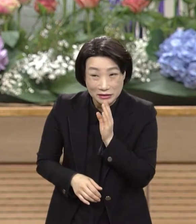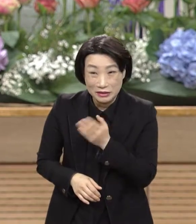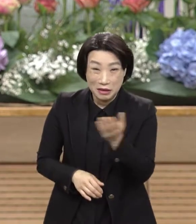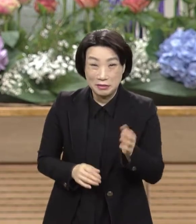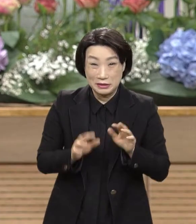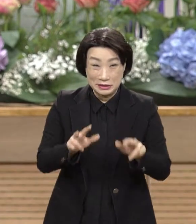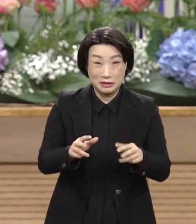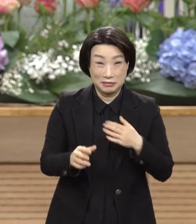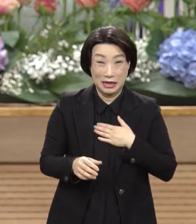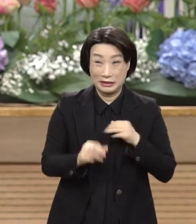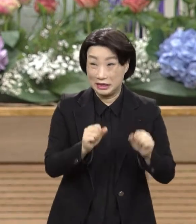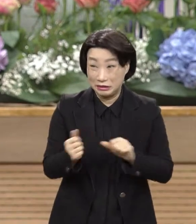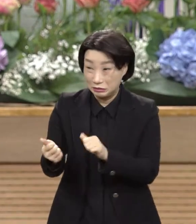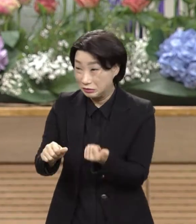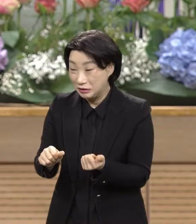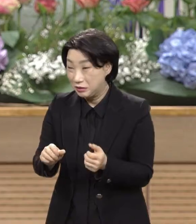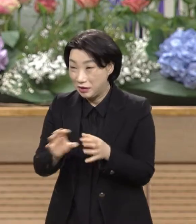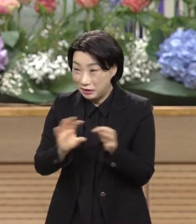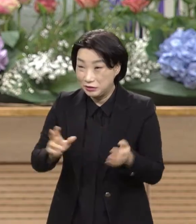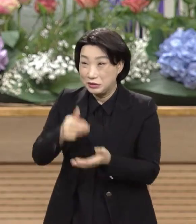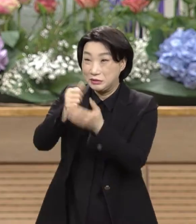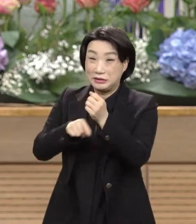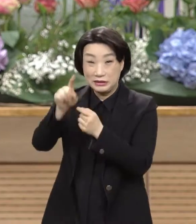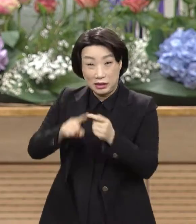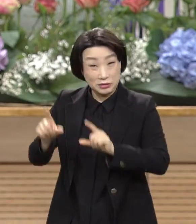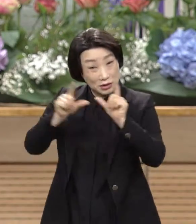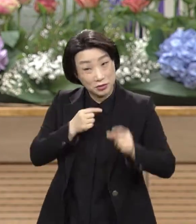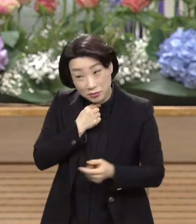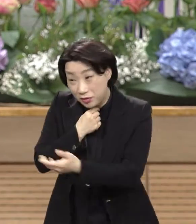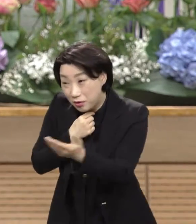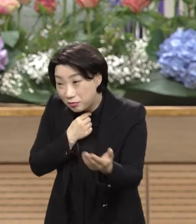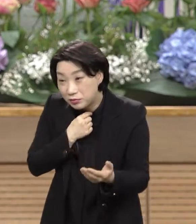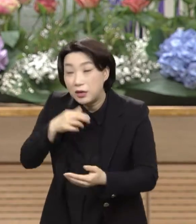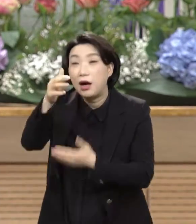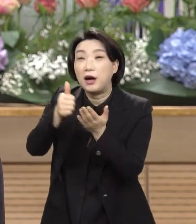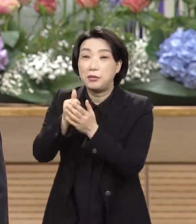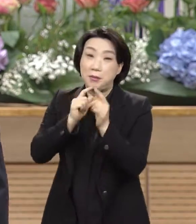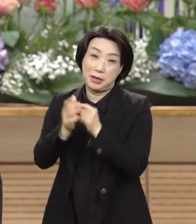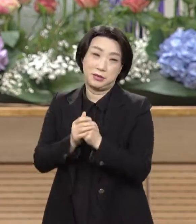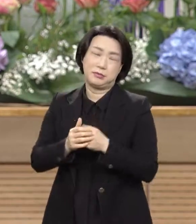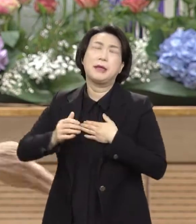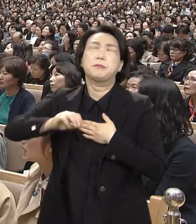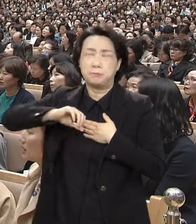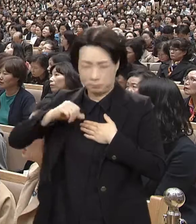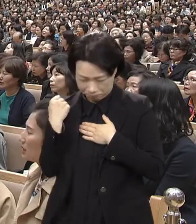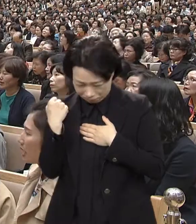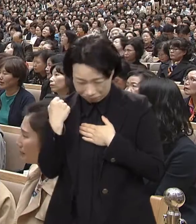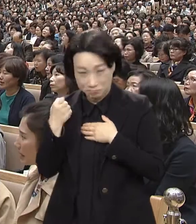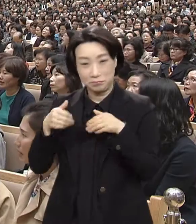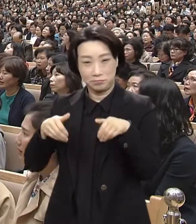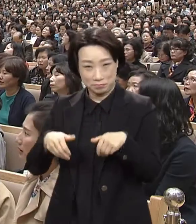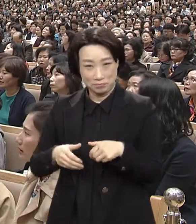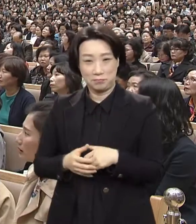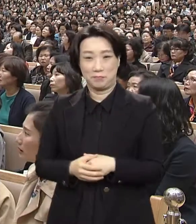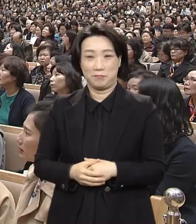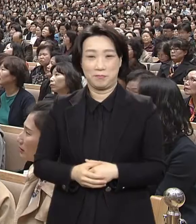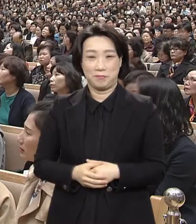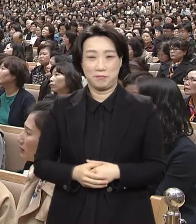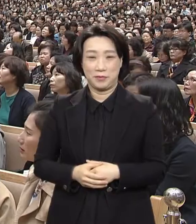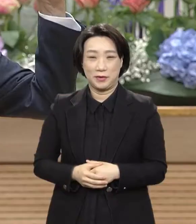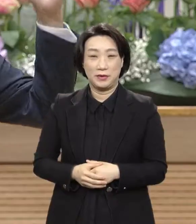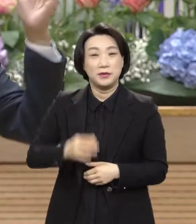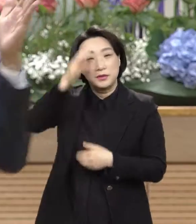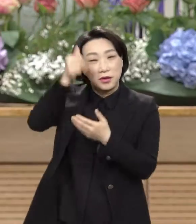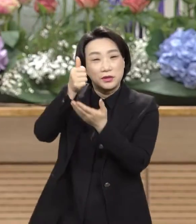우선 살든지 죽든지 주님 뜻대로 살려면 하나님 말씀에부터 복종하라 그 말이야.